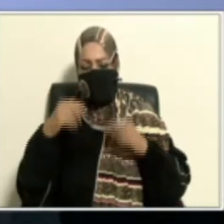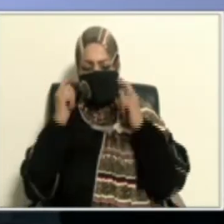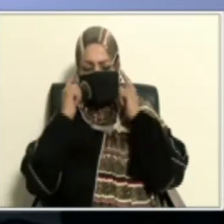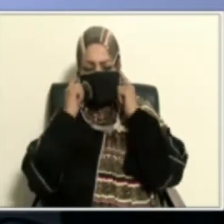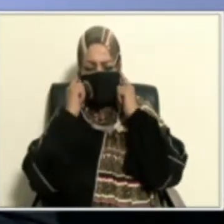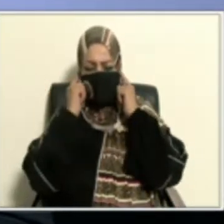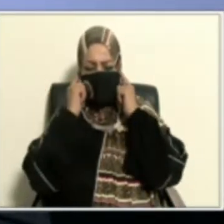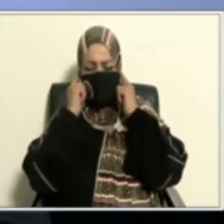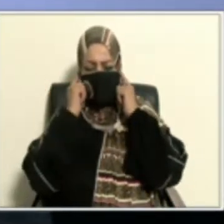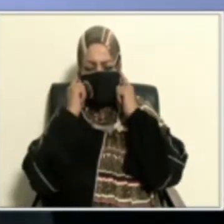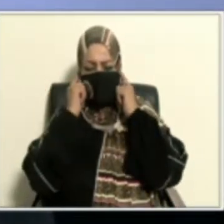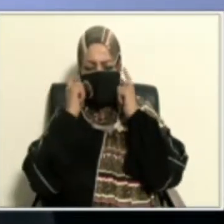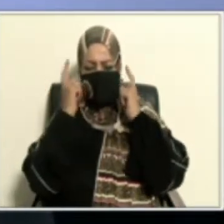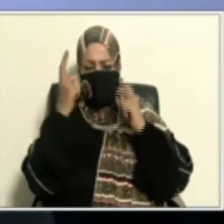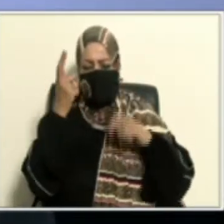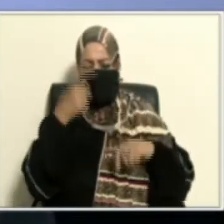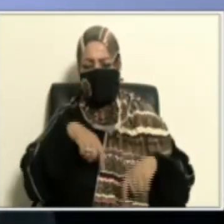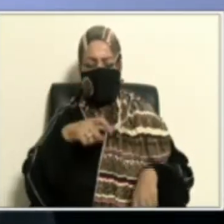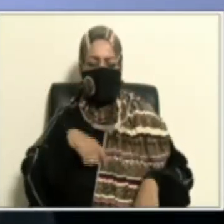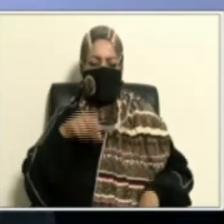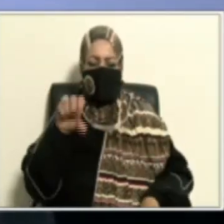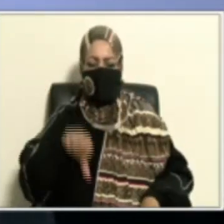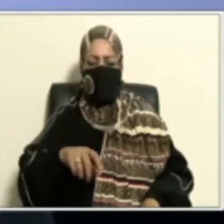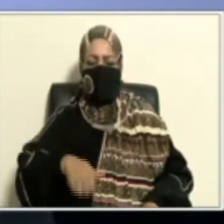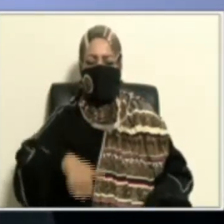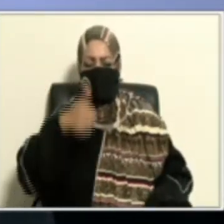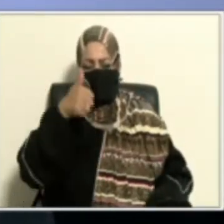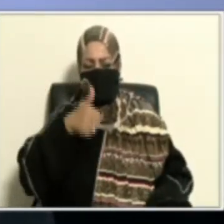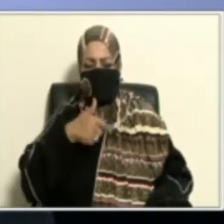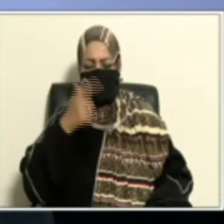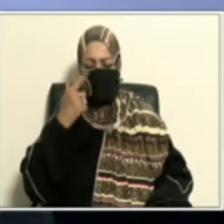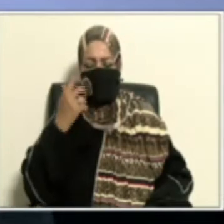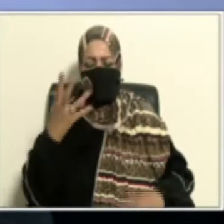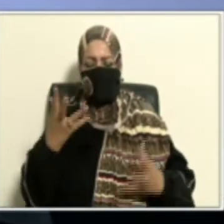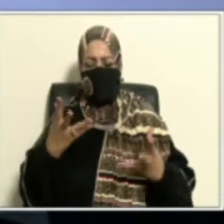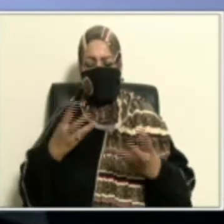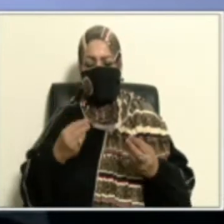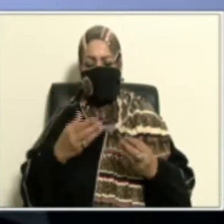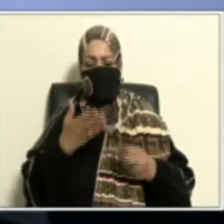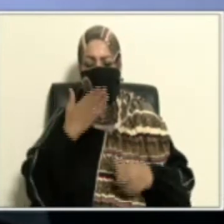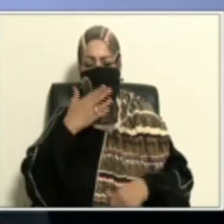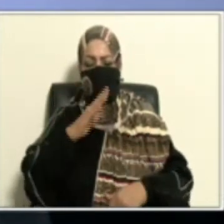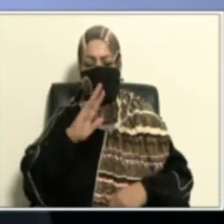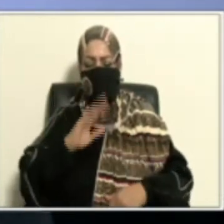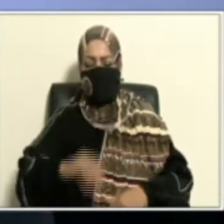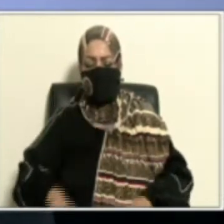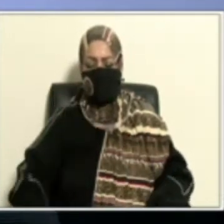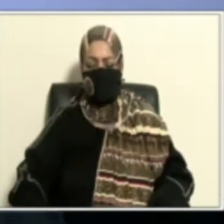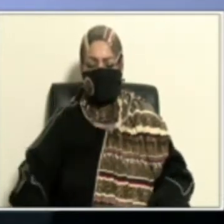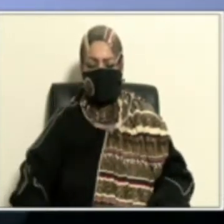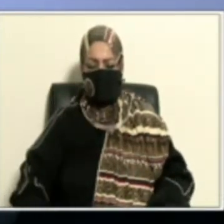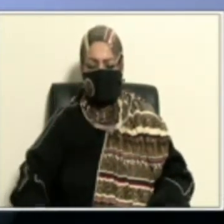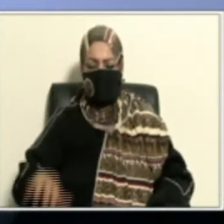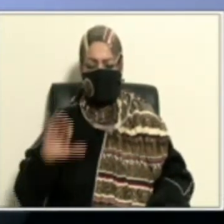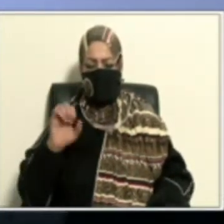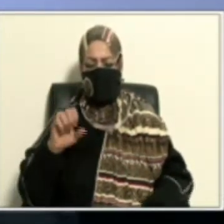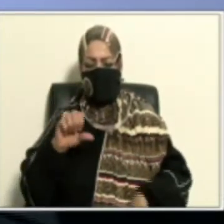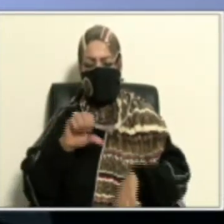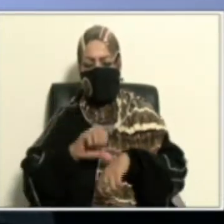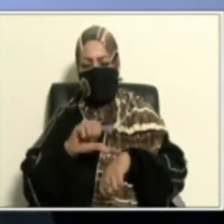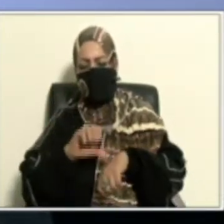الأخ محمد من طرابلس يسأل عن حكم أكل السمك في الشريعة، هو حلال ولا خلاف في ذلك